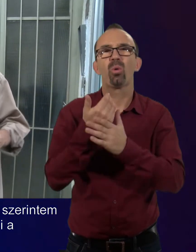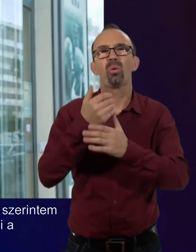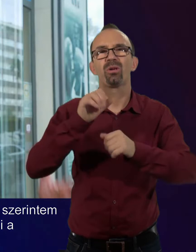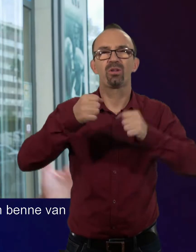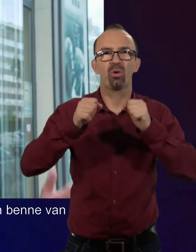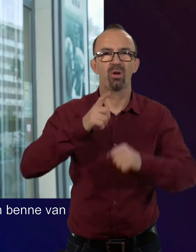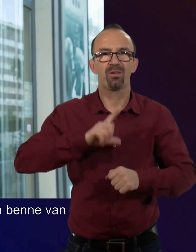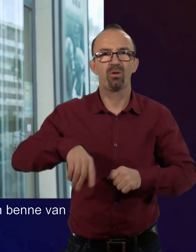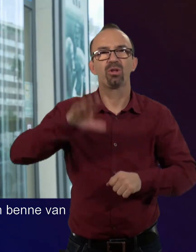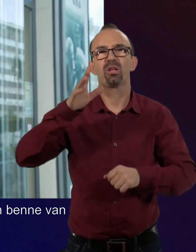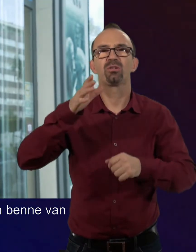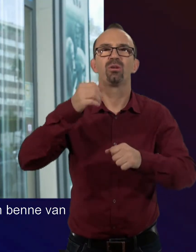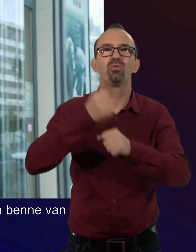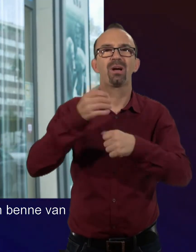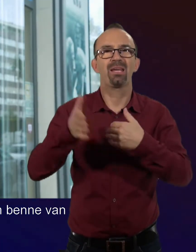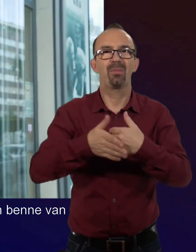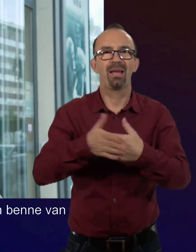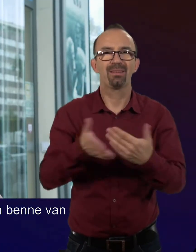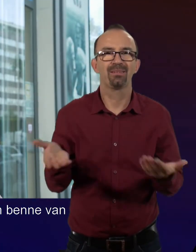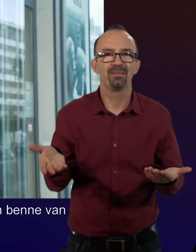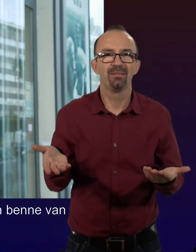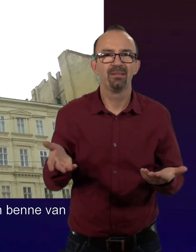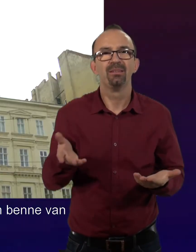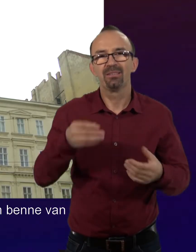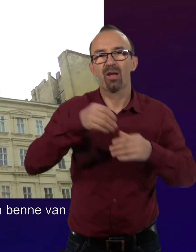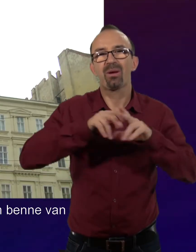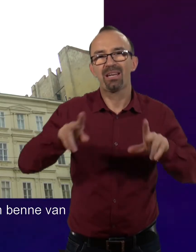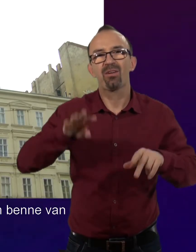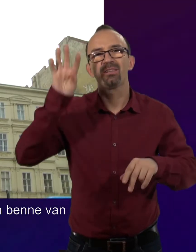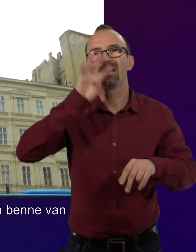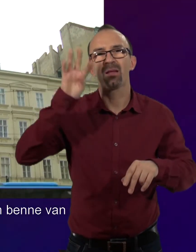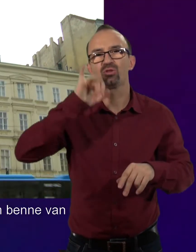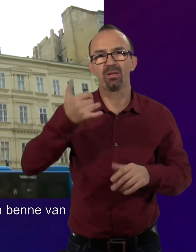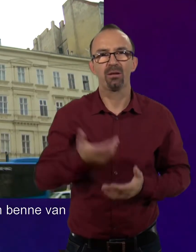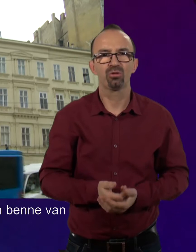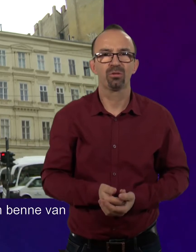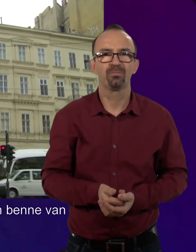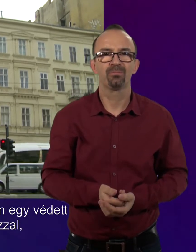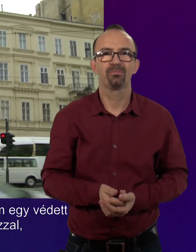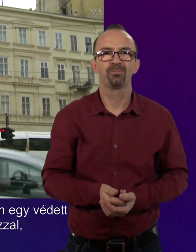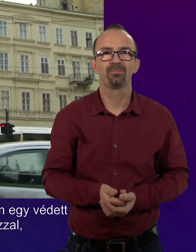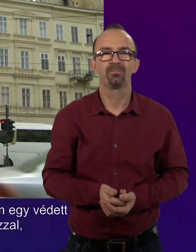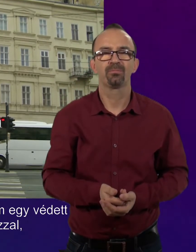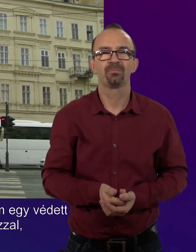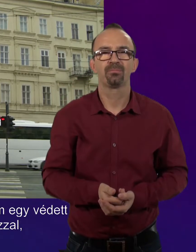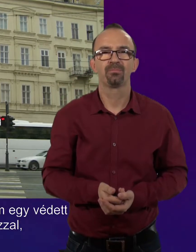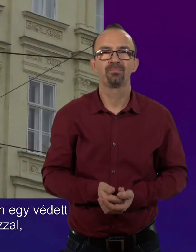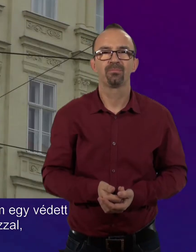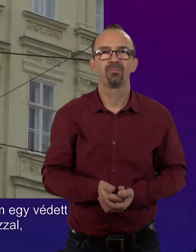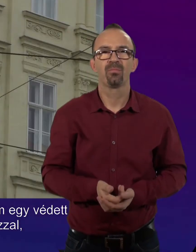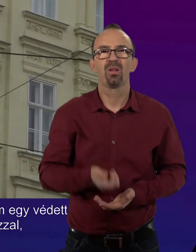volt neki a nagy művei mellett, de hát azért szerintem benne van az ő szellemisége. És